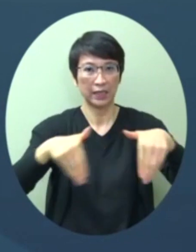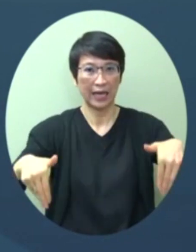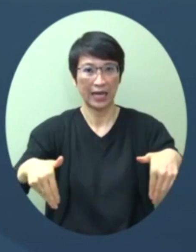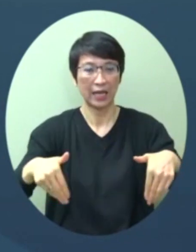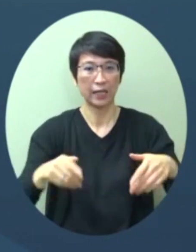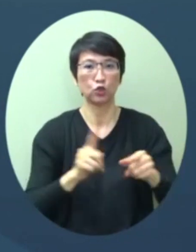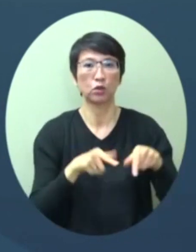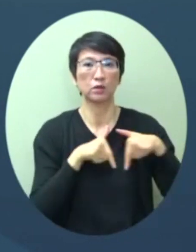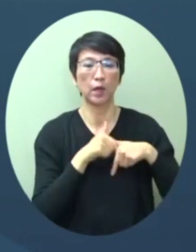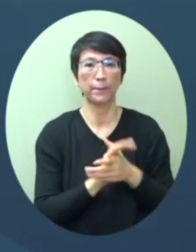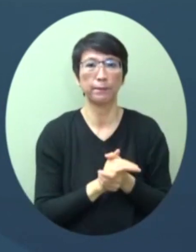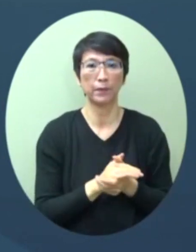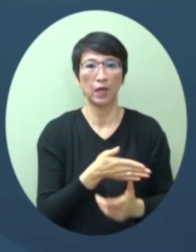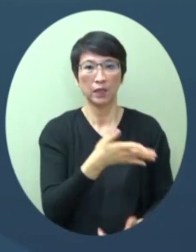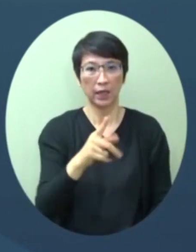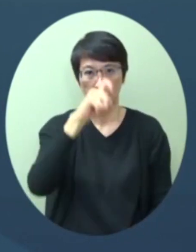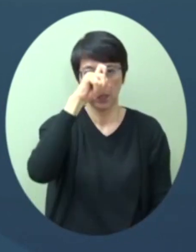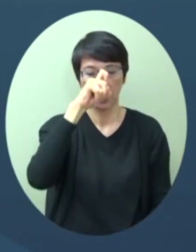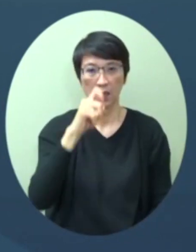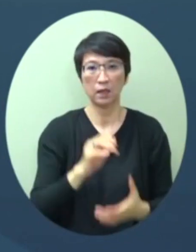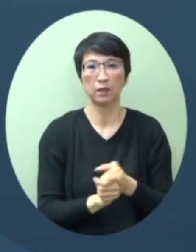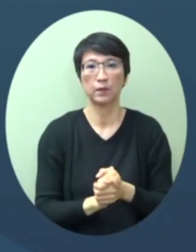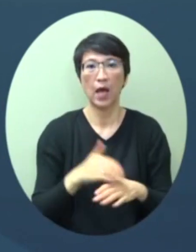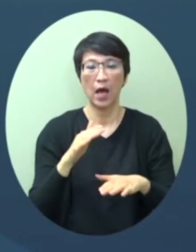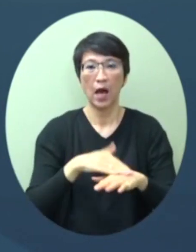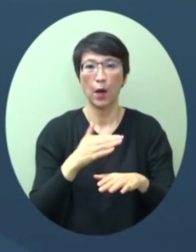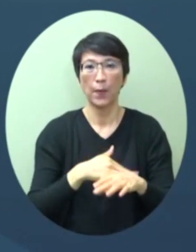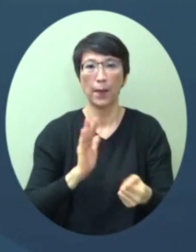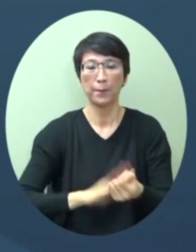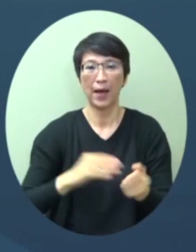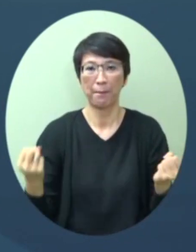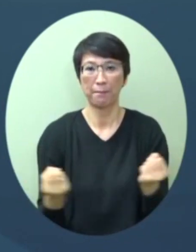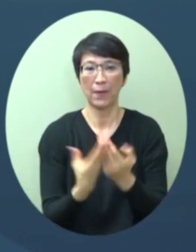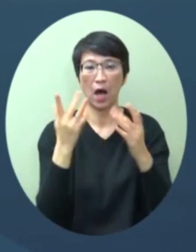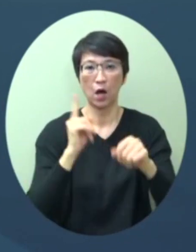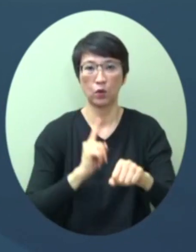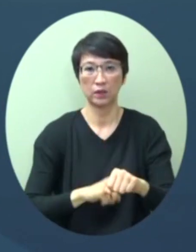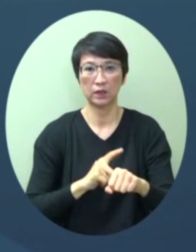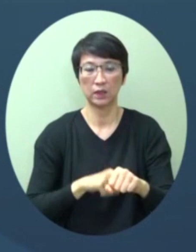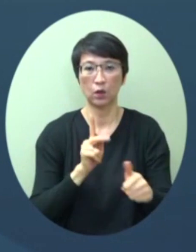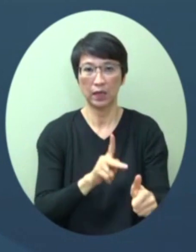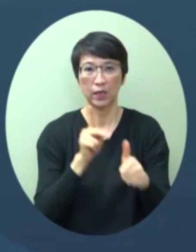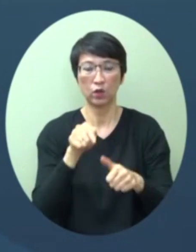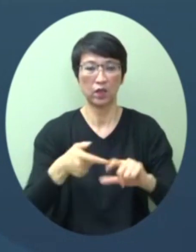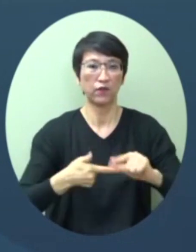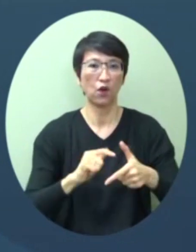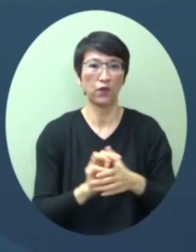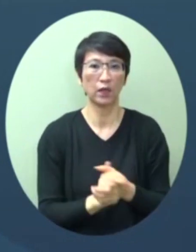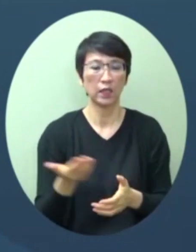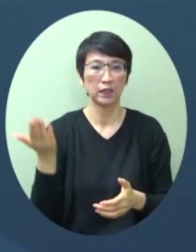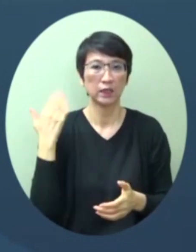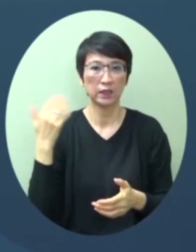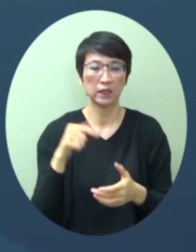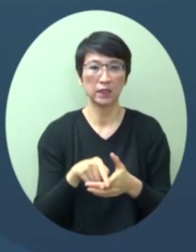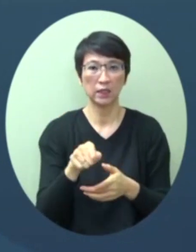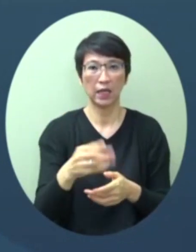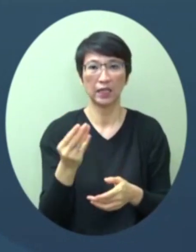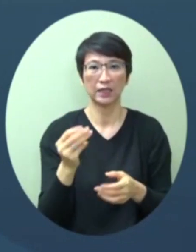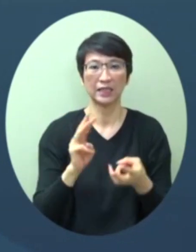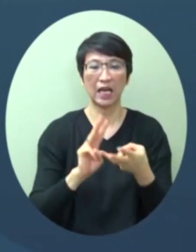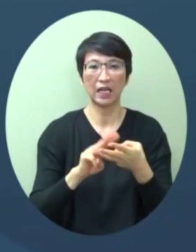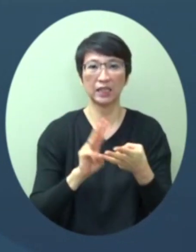大家记得我们在疫症爆发之初都曾经用过这个方法当时是进阳村